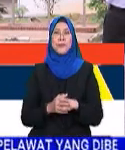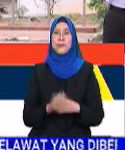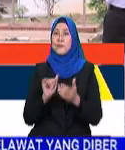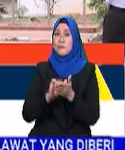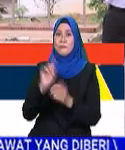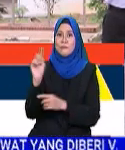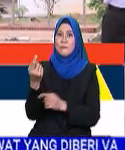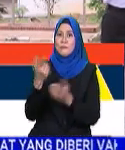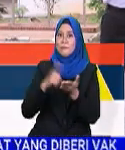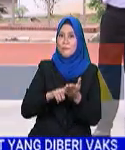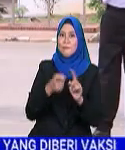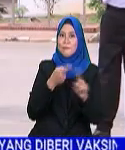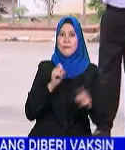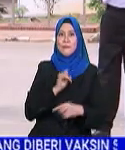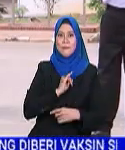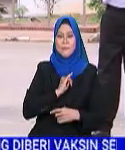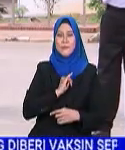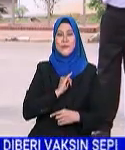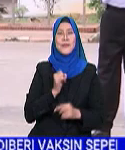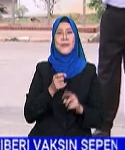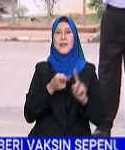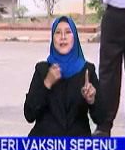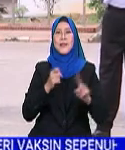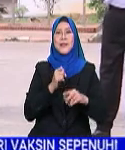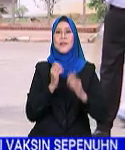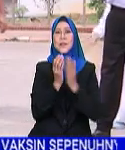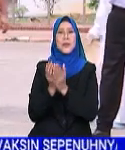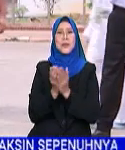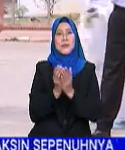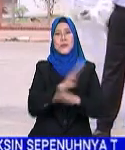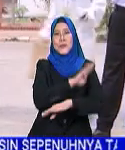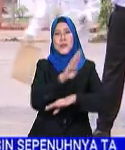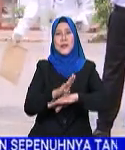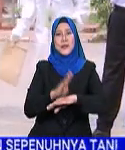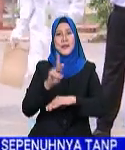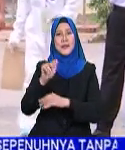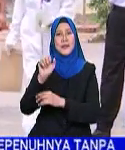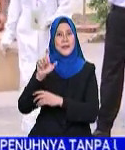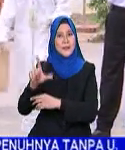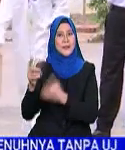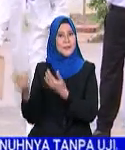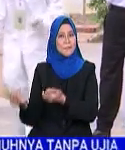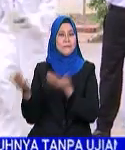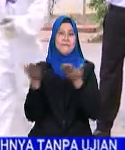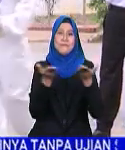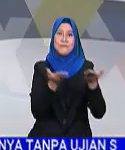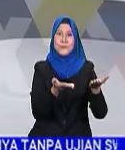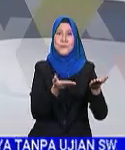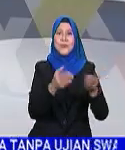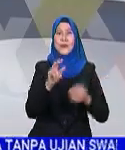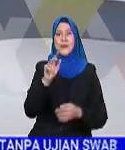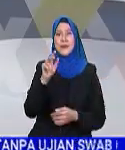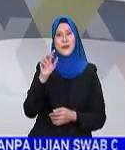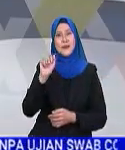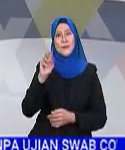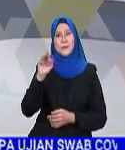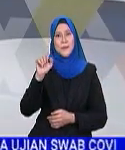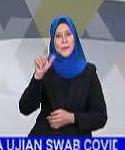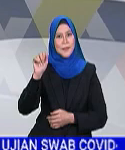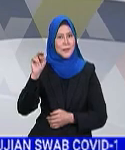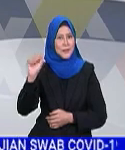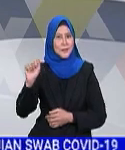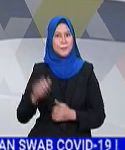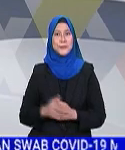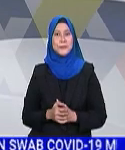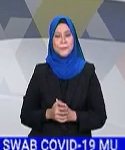dahulu perkembangan dari saya langsung dari SMK Bukit Katil. Kita kembali semula ke studio. Silakan Amalina. Begitu